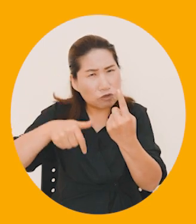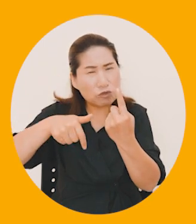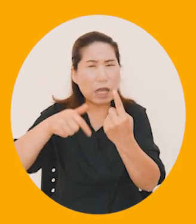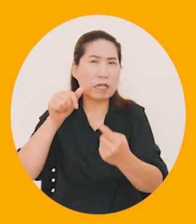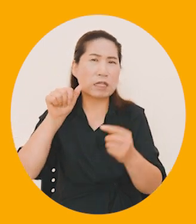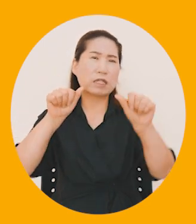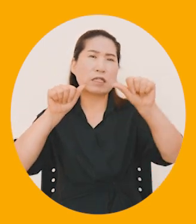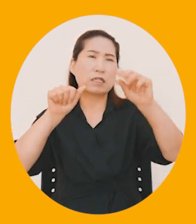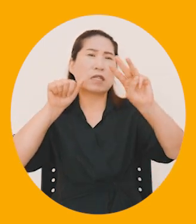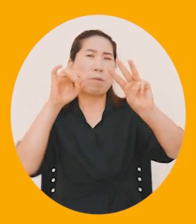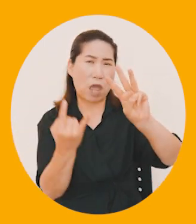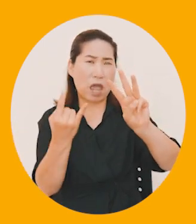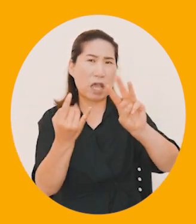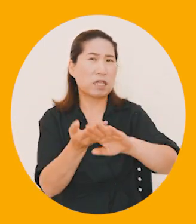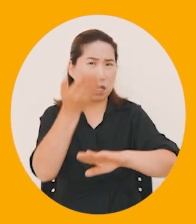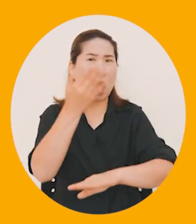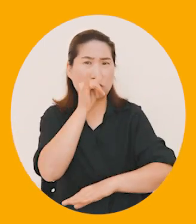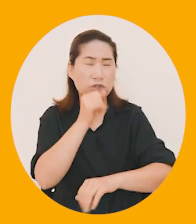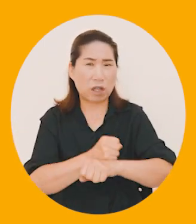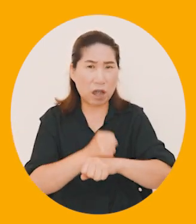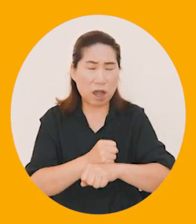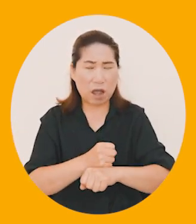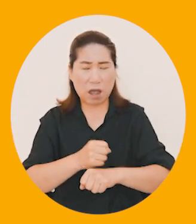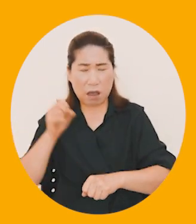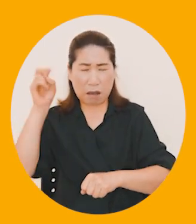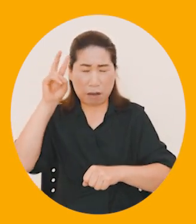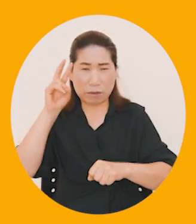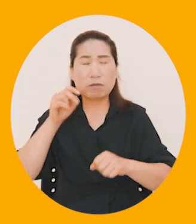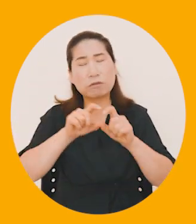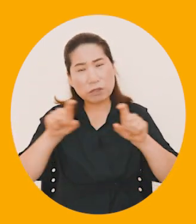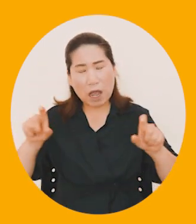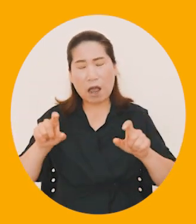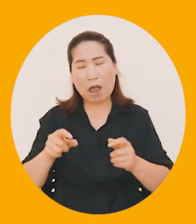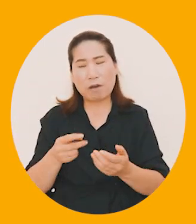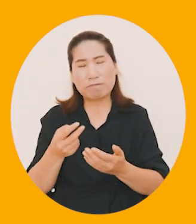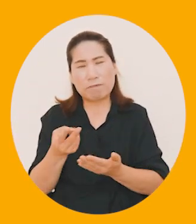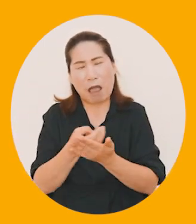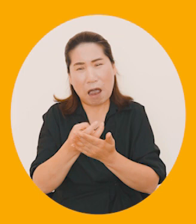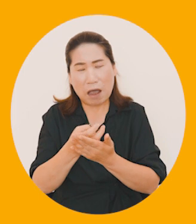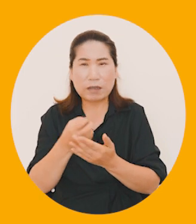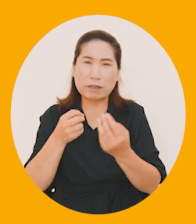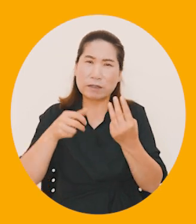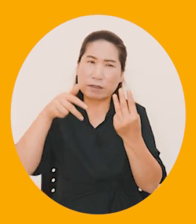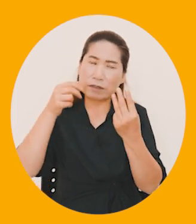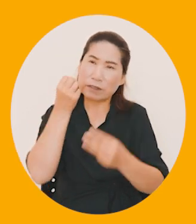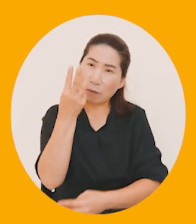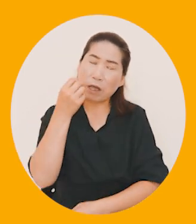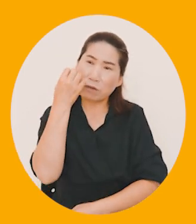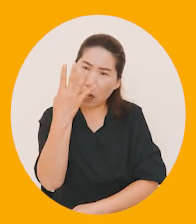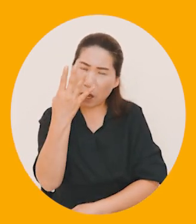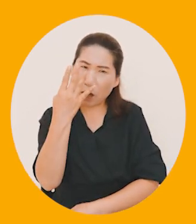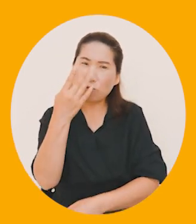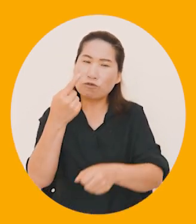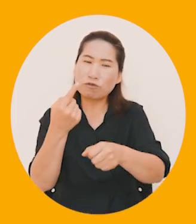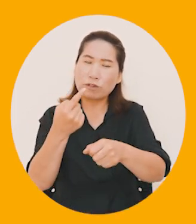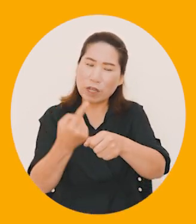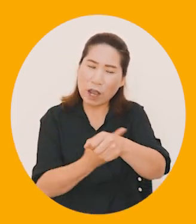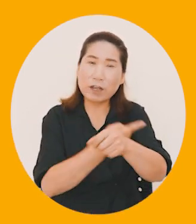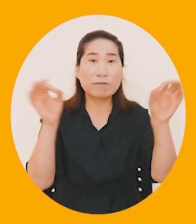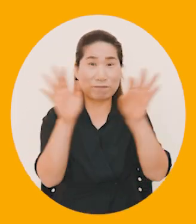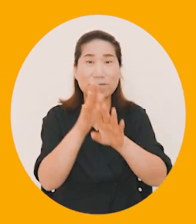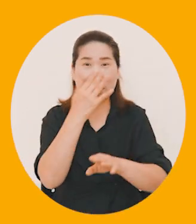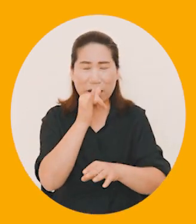이상 발생합니다. 단순 영아 산통인 경우 대개 생후 3개월에서 4개월이 지나면 자연히